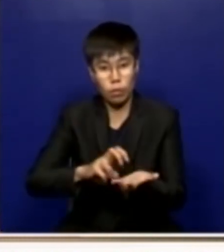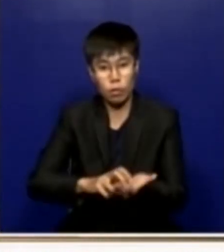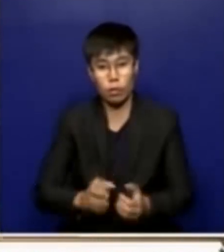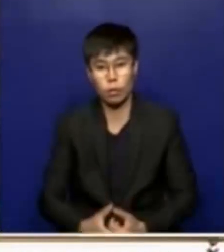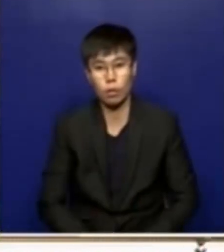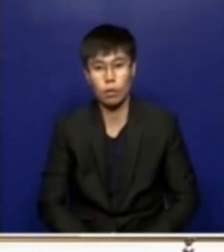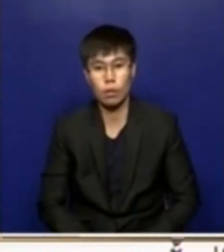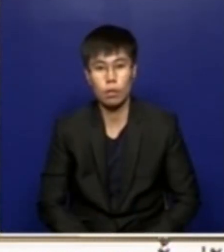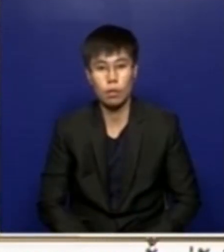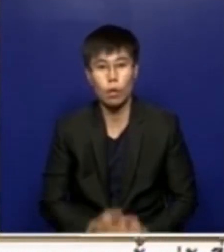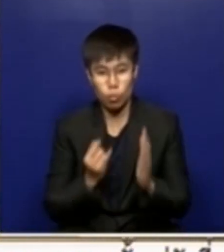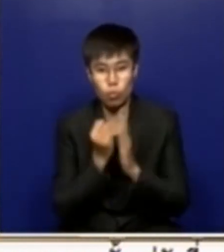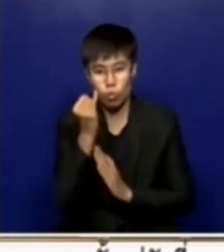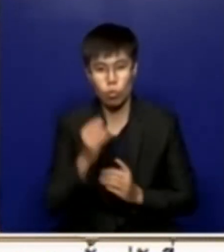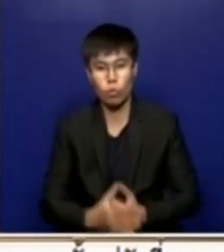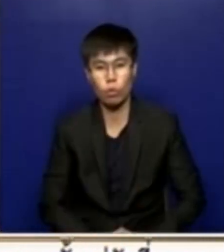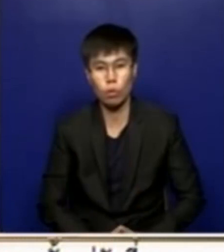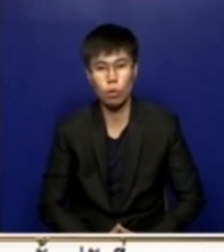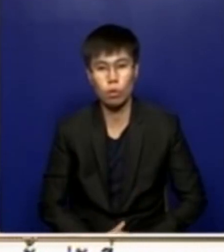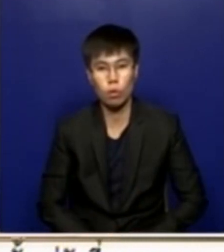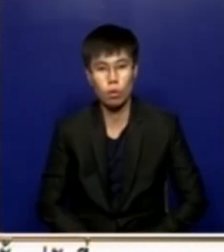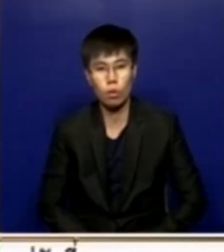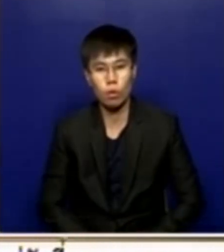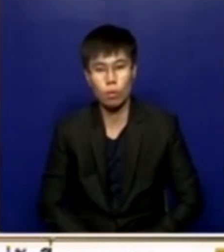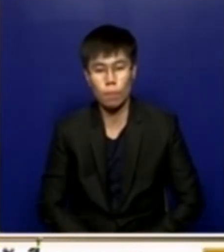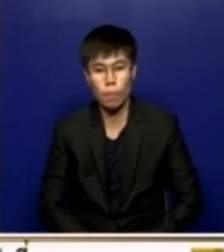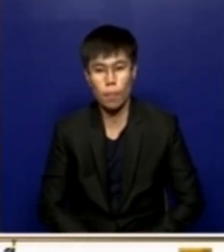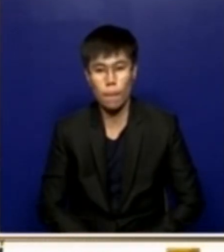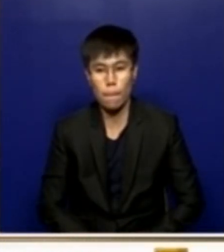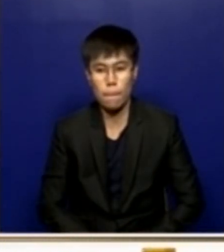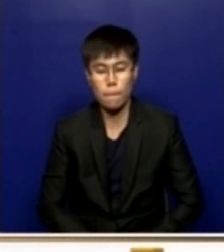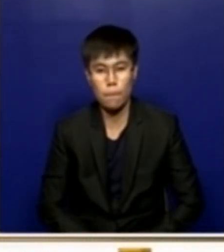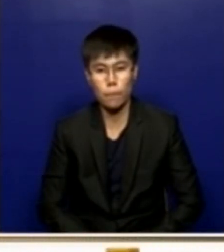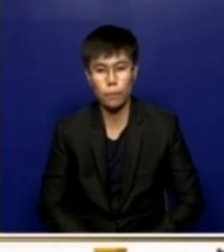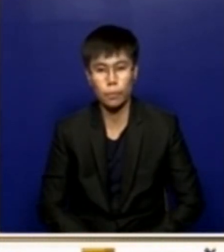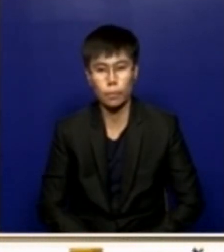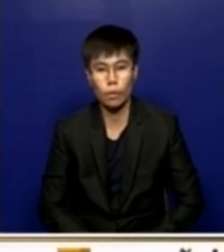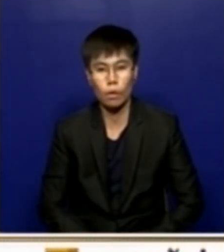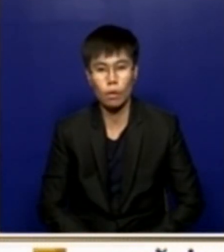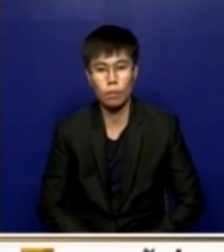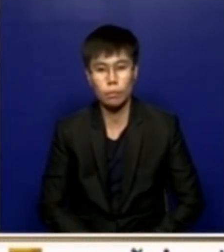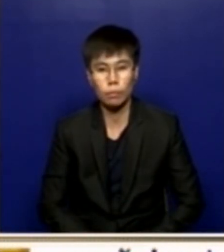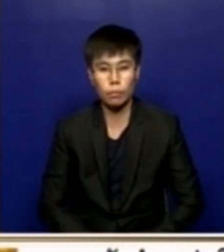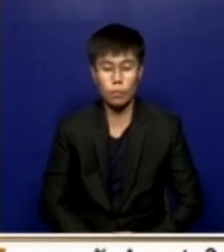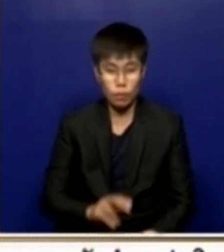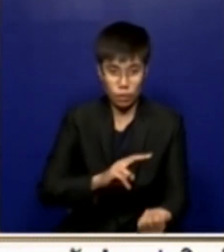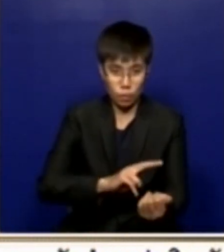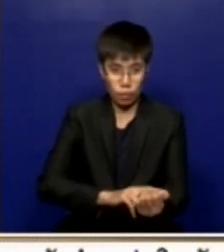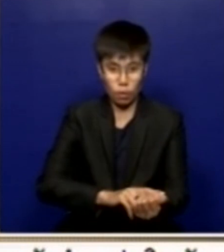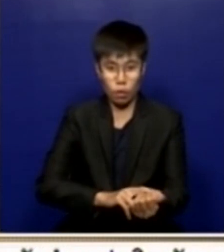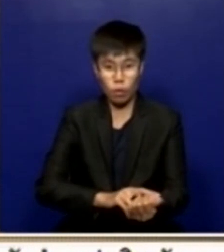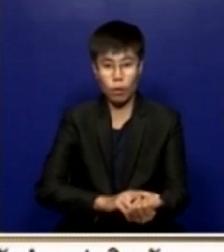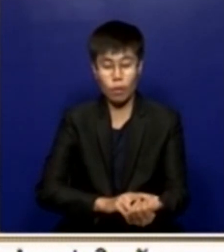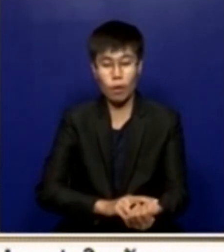ไม่มีผู้รับรองถูกต้องนะครับเกิดคุณหมอครับผมผมไม่ขัดขวางเรื่อง